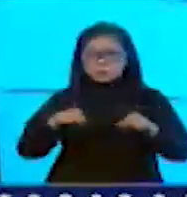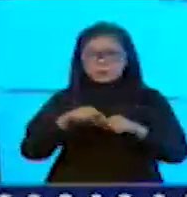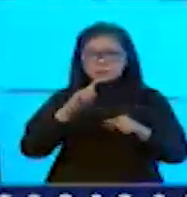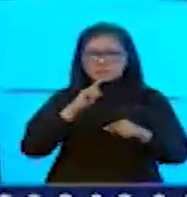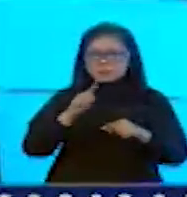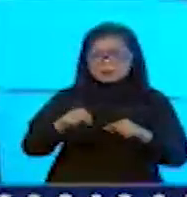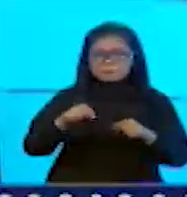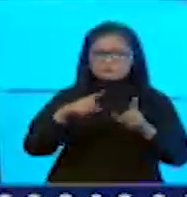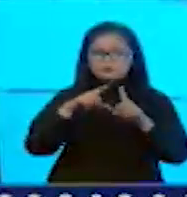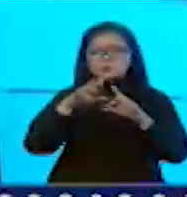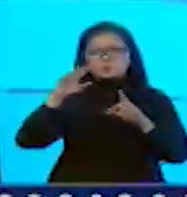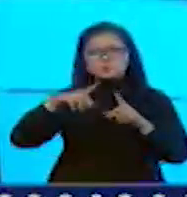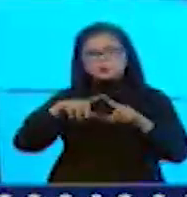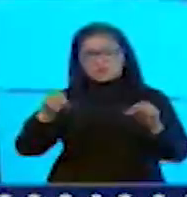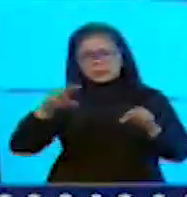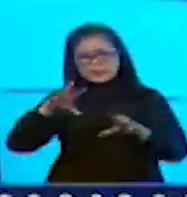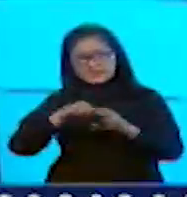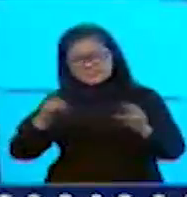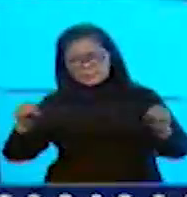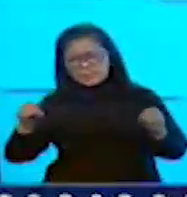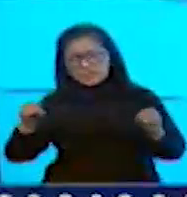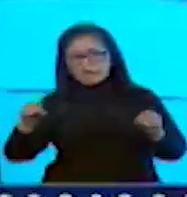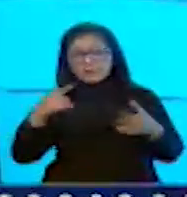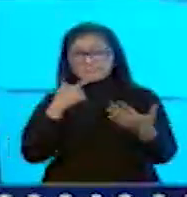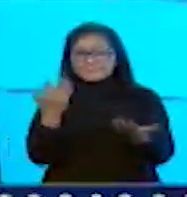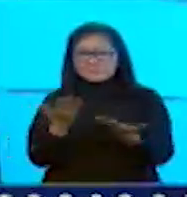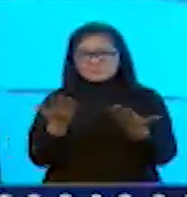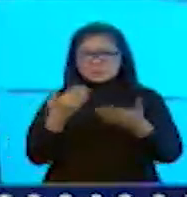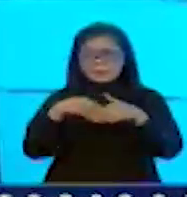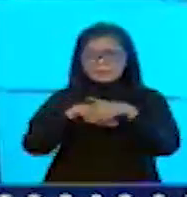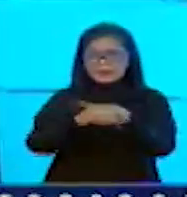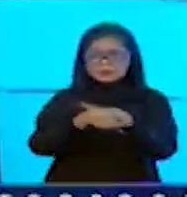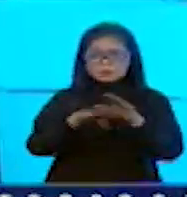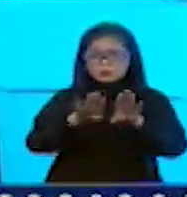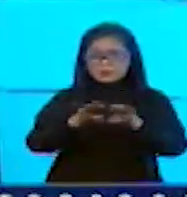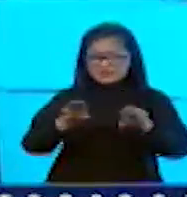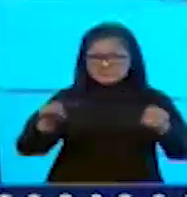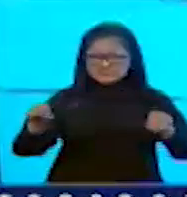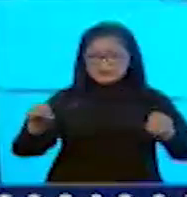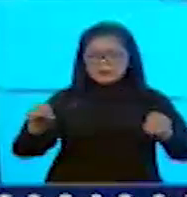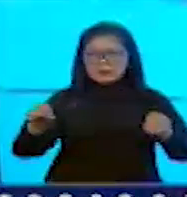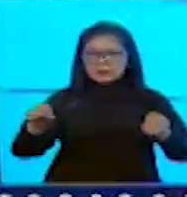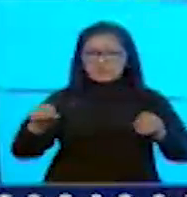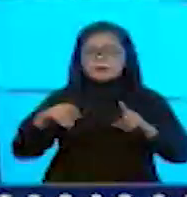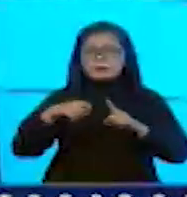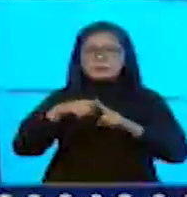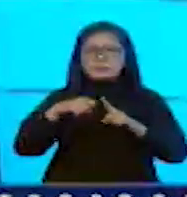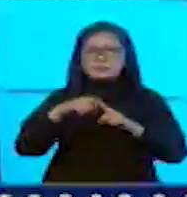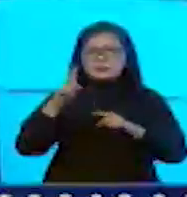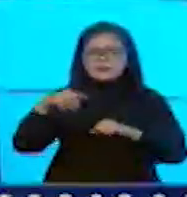dia miliki. Tentunya kalau dia masih masuk kritikal maupun esensial tetap masih kita perbolehkan